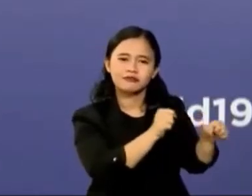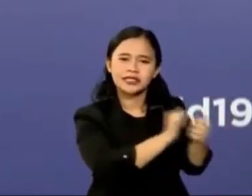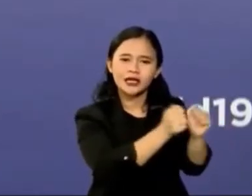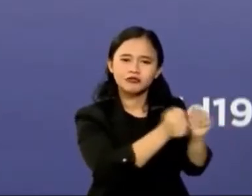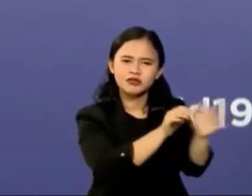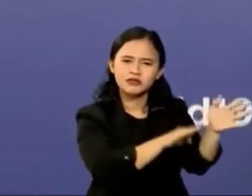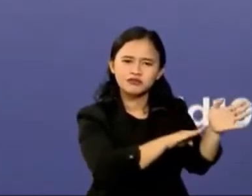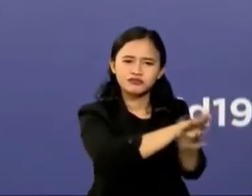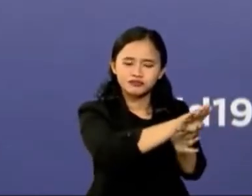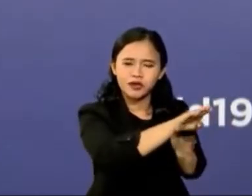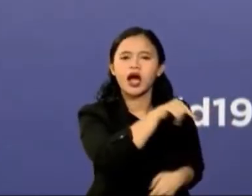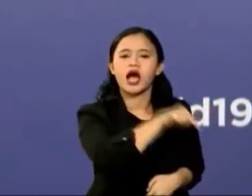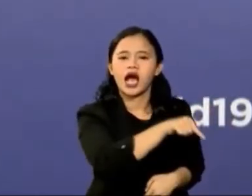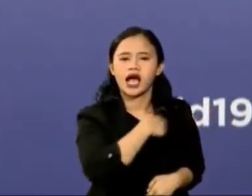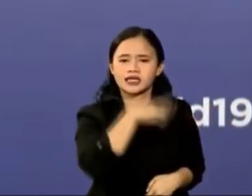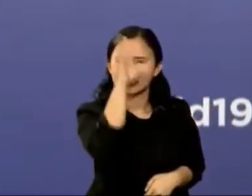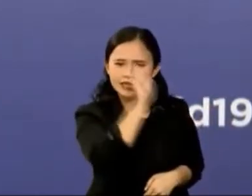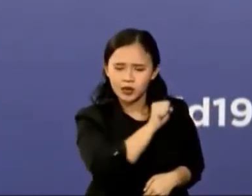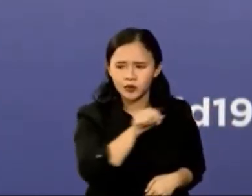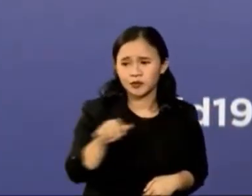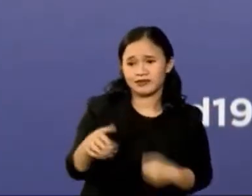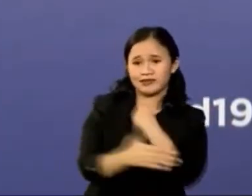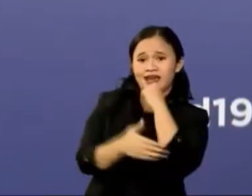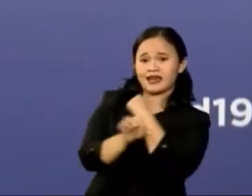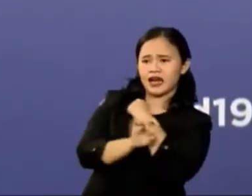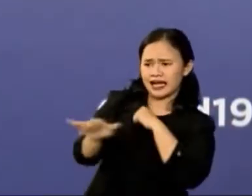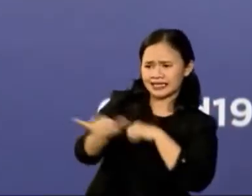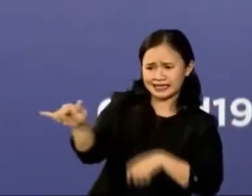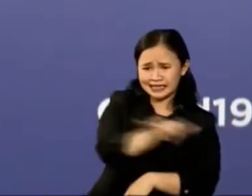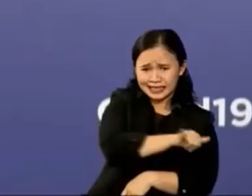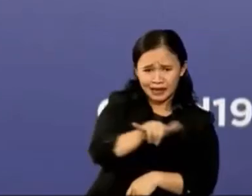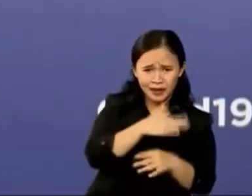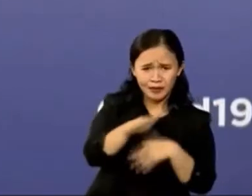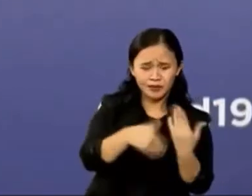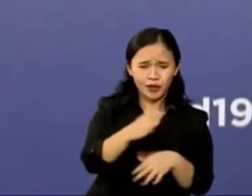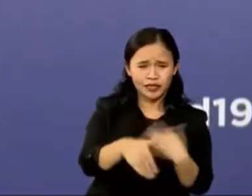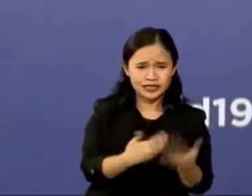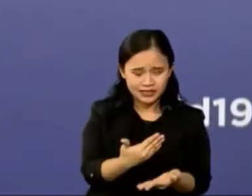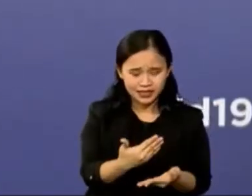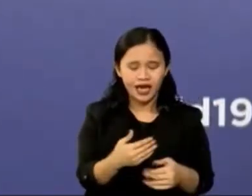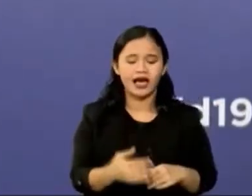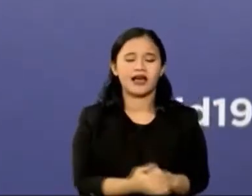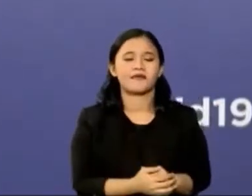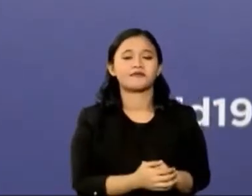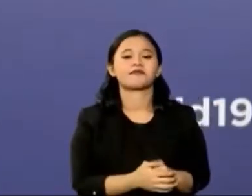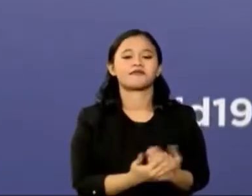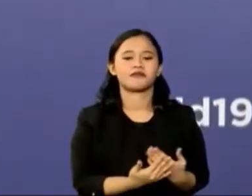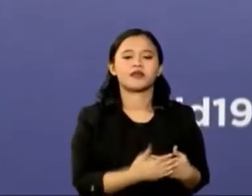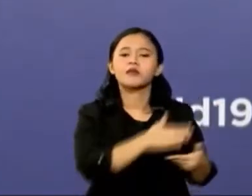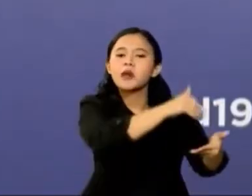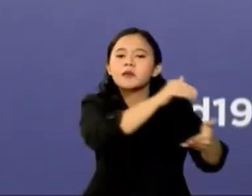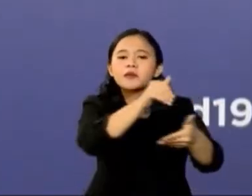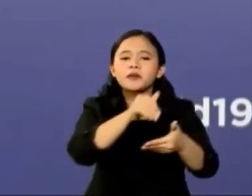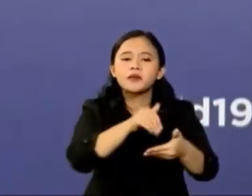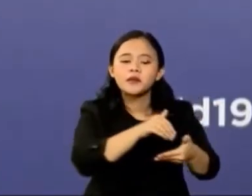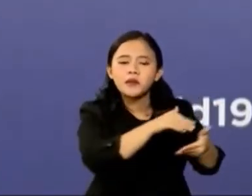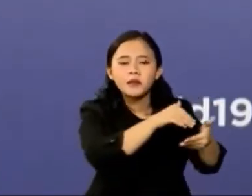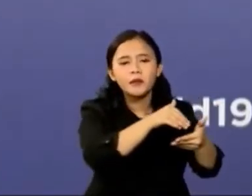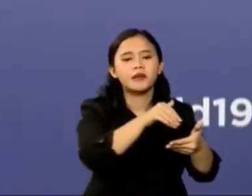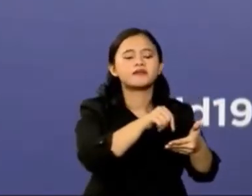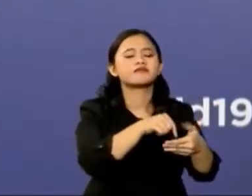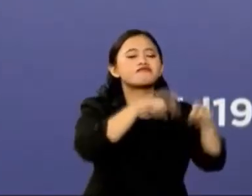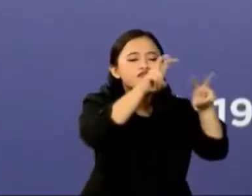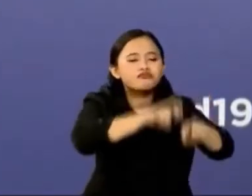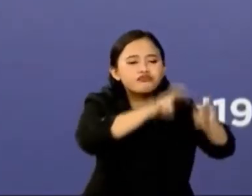sudah melakukan sesuatu yang sama dengan mereka. Kami akan terus menghitung potensi ancaman ini pada